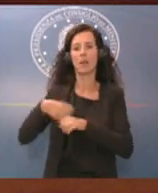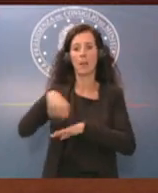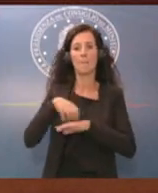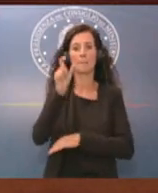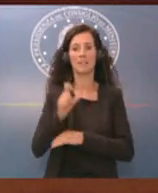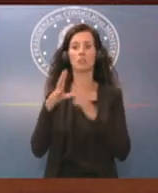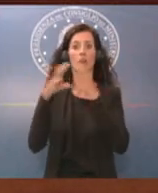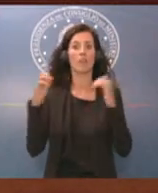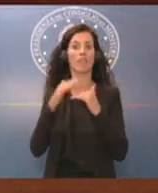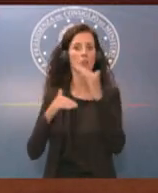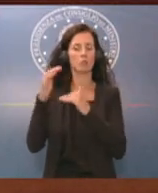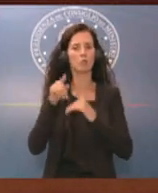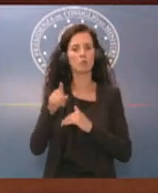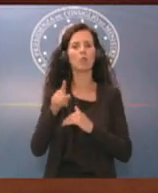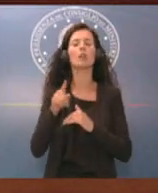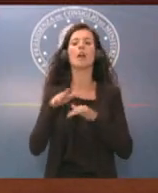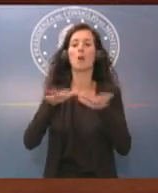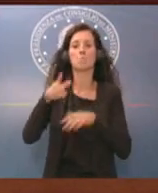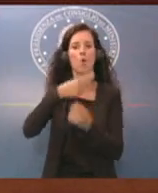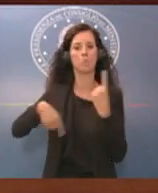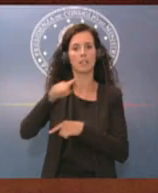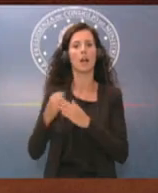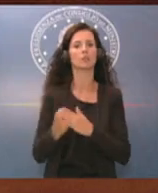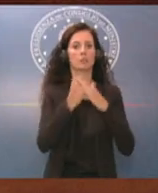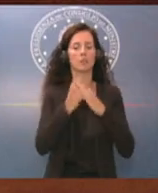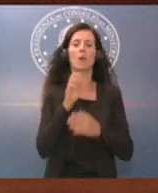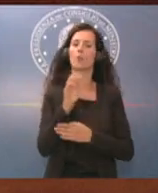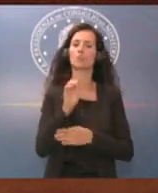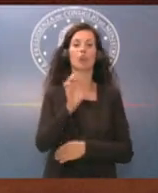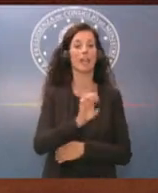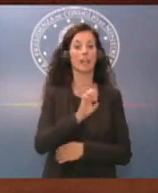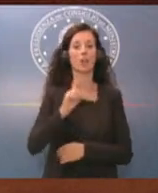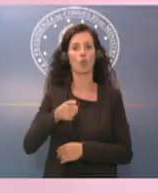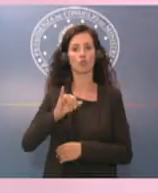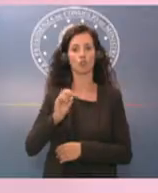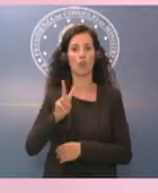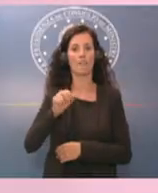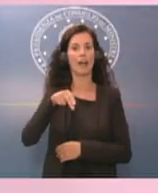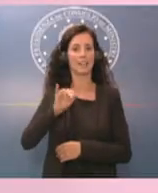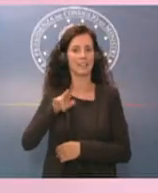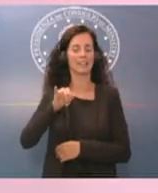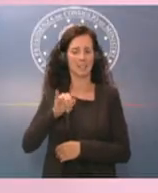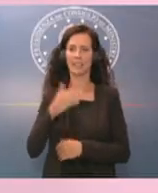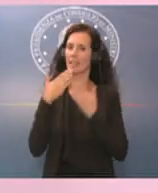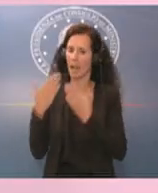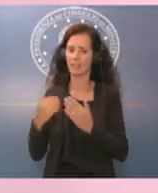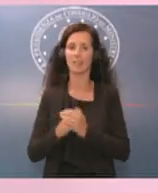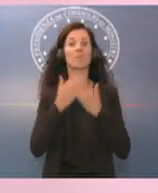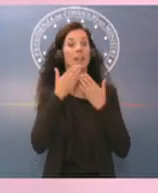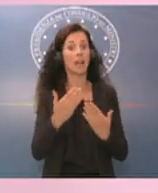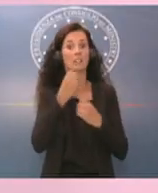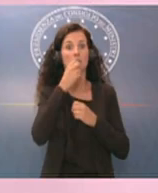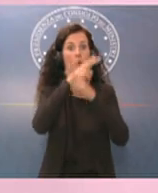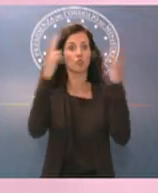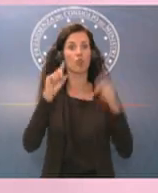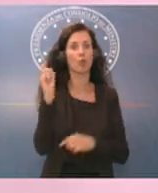delle Infrastrutture e della Mobilità Sostenibili, il Professore Enrico Giovannini. Grazie. Grazie, buongiorno a tutte e a tutti.